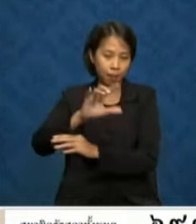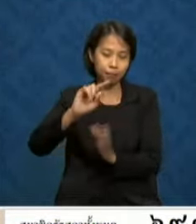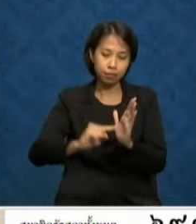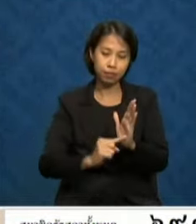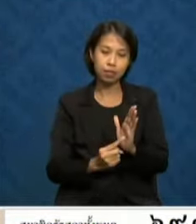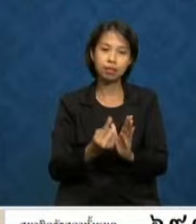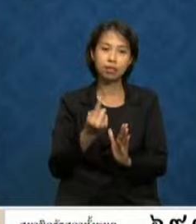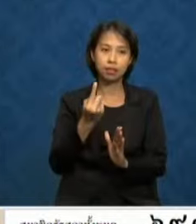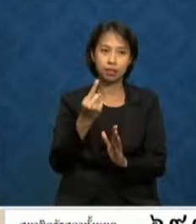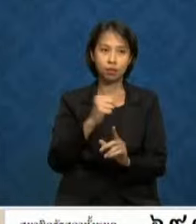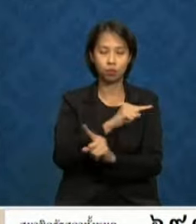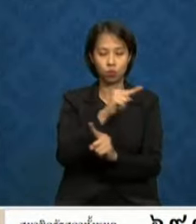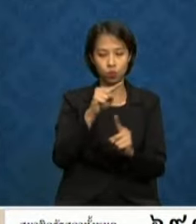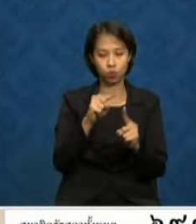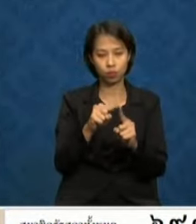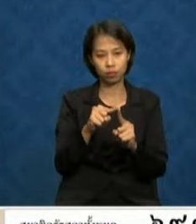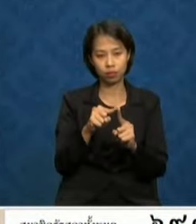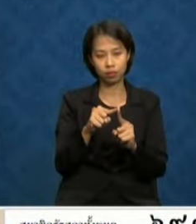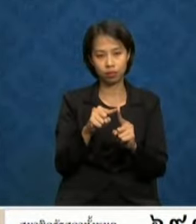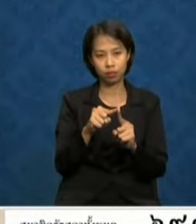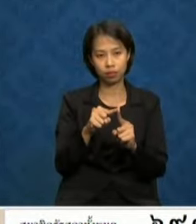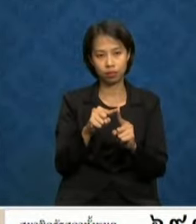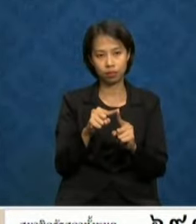ที่